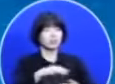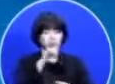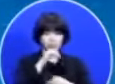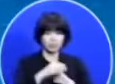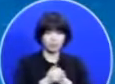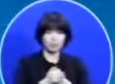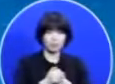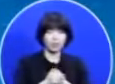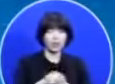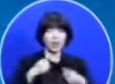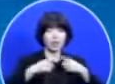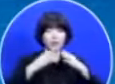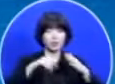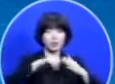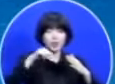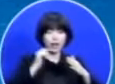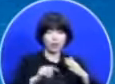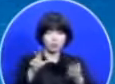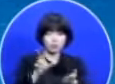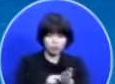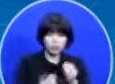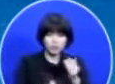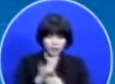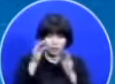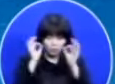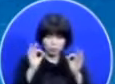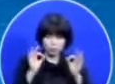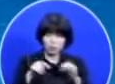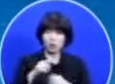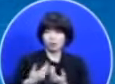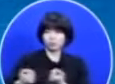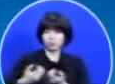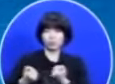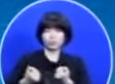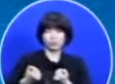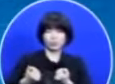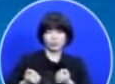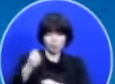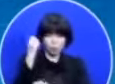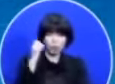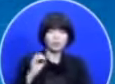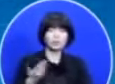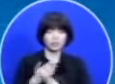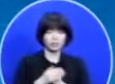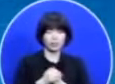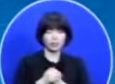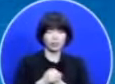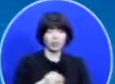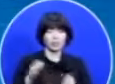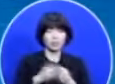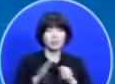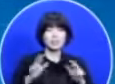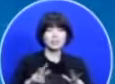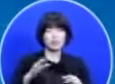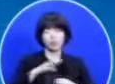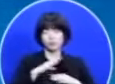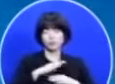교회안의 문제가 생기면 항상 분열의 원인이 되고 그래서 이제는 무섭다는 거예요